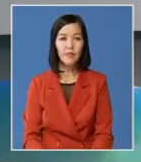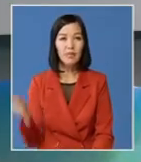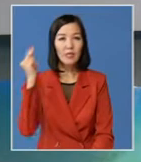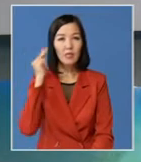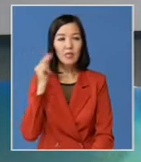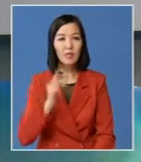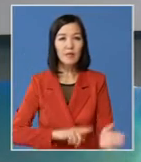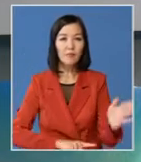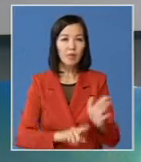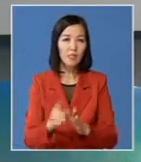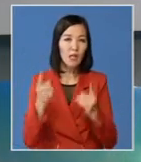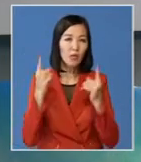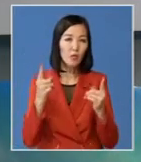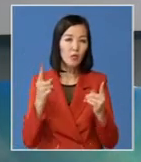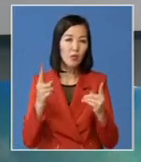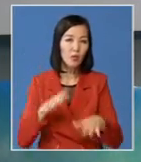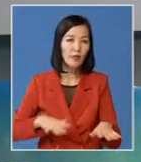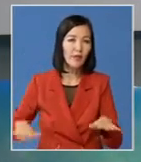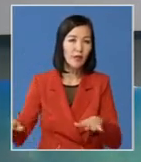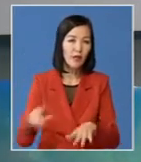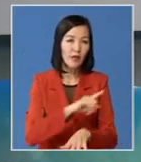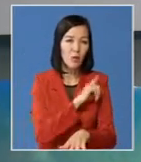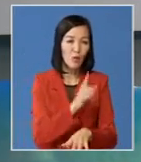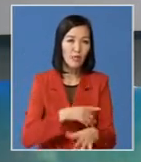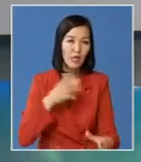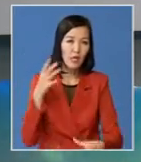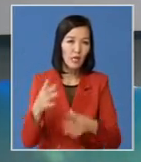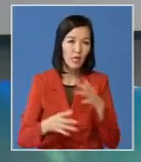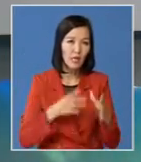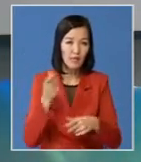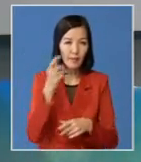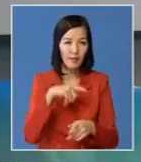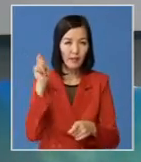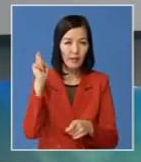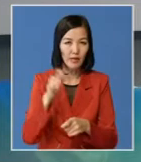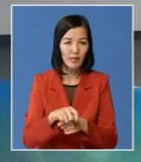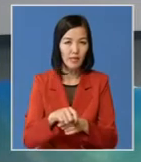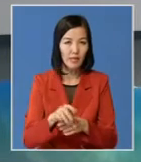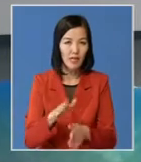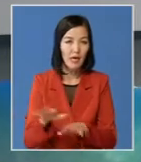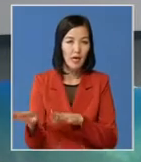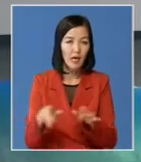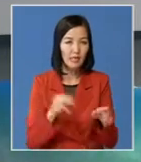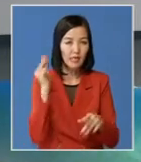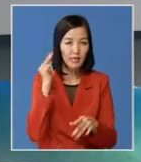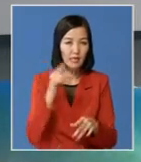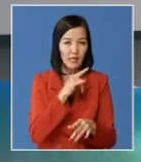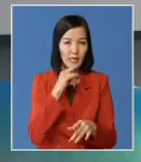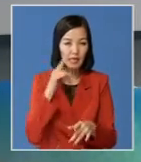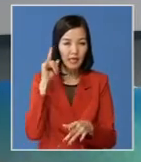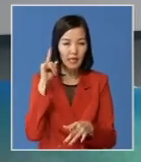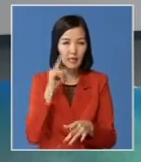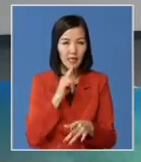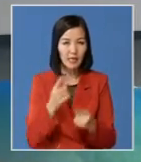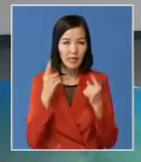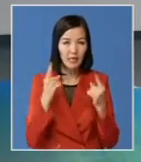Қытайдан бастау алған ұлы дала қуаты халықаралық автокеруені Панфилов ауданына да келіп жетті. Кең көлемді акцияны Қытай мен Ресейдің және Қазақстанның